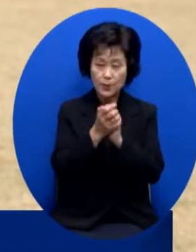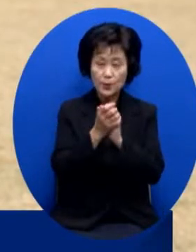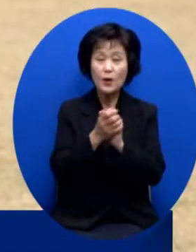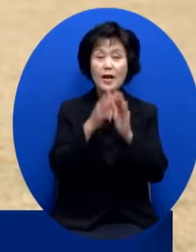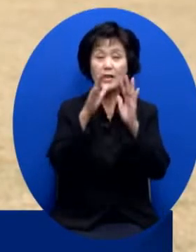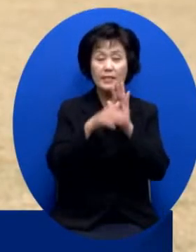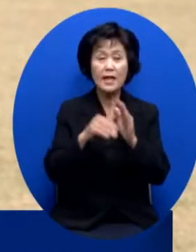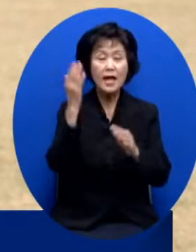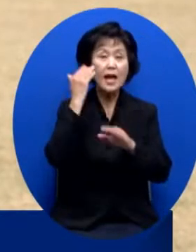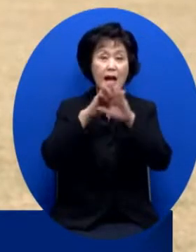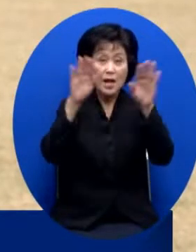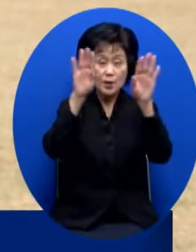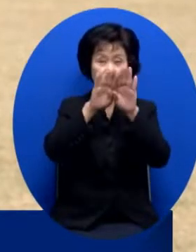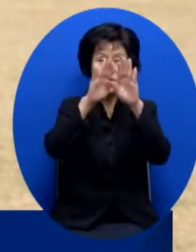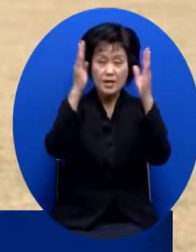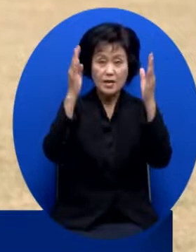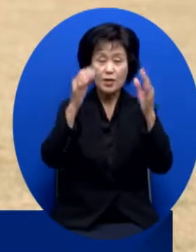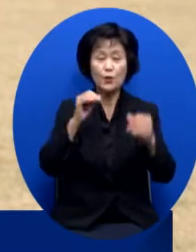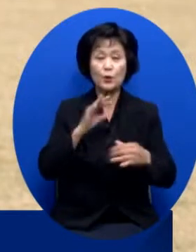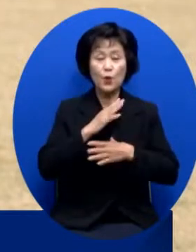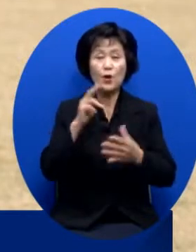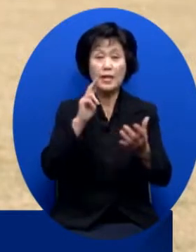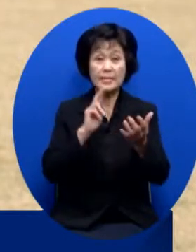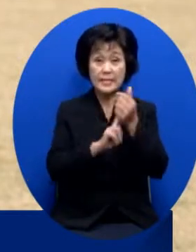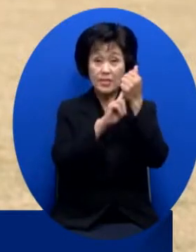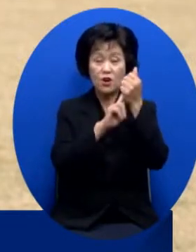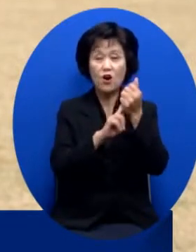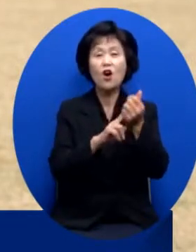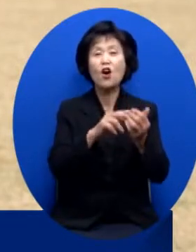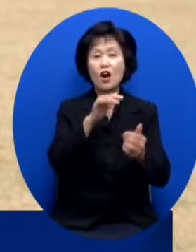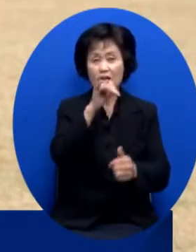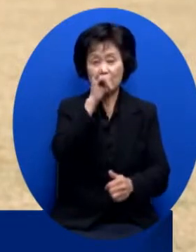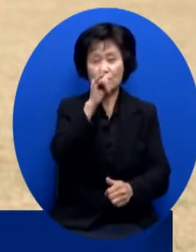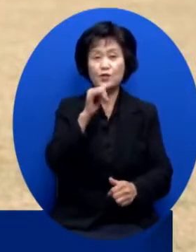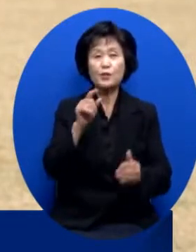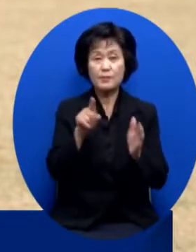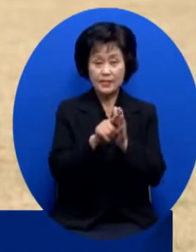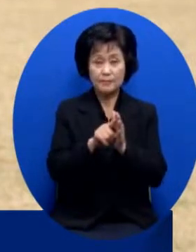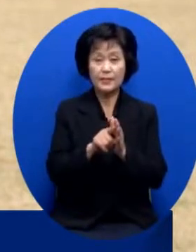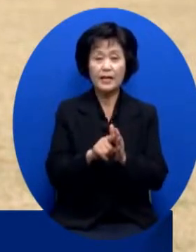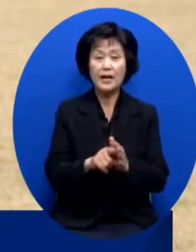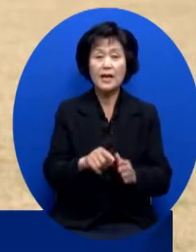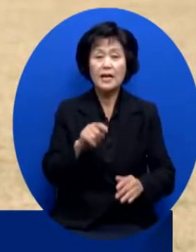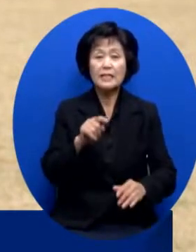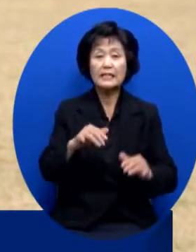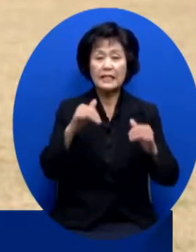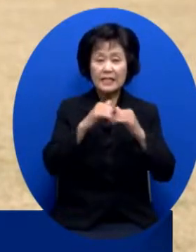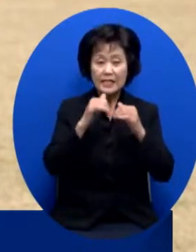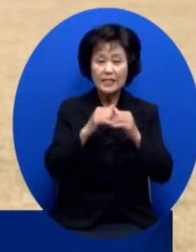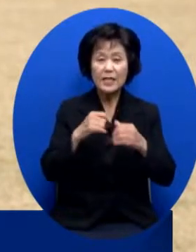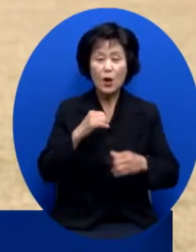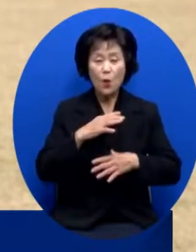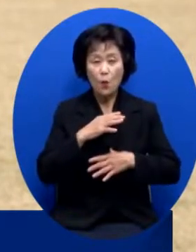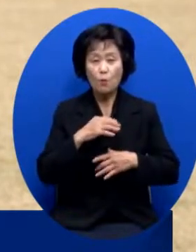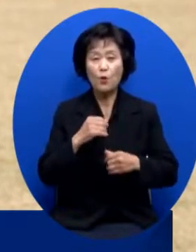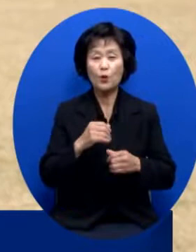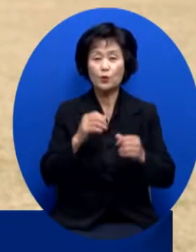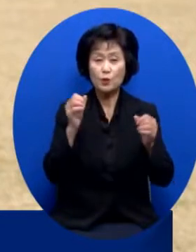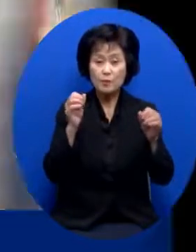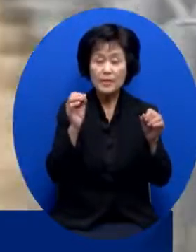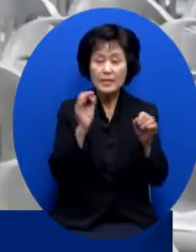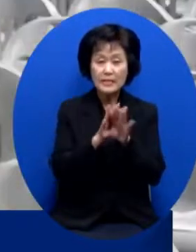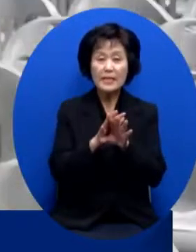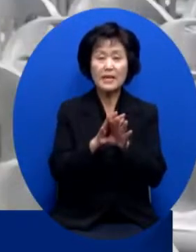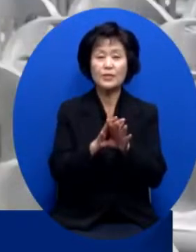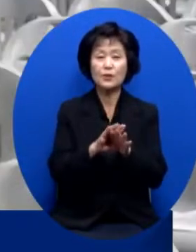열려지는 놀라운 기적의 역사가 일어날 줄 믿어요. 전쟁의 공포와 두려움이 이 땅에 일어나지 않고 세계 평화가 아름답게 이어질 수